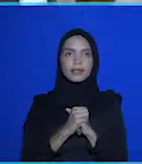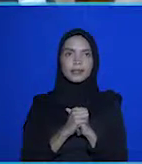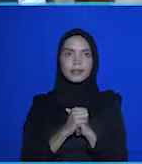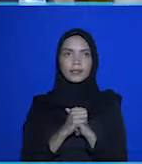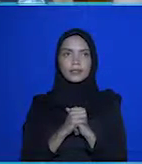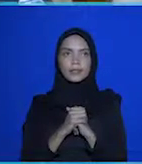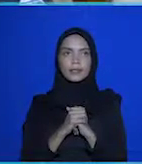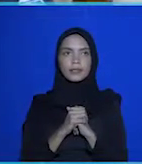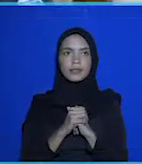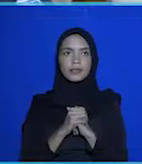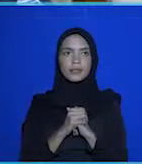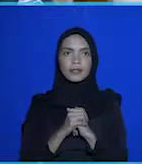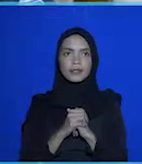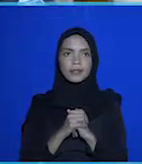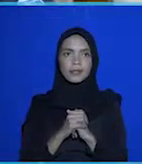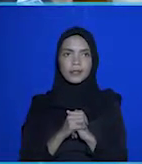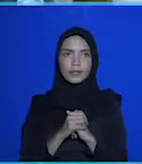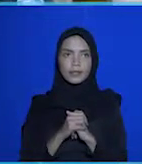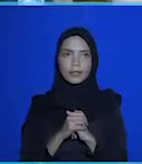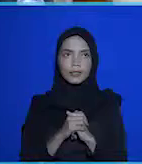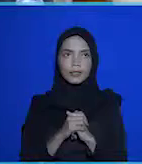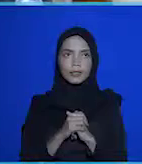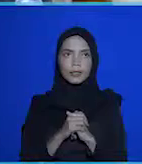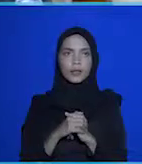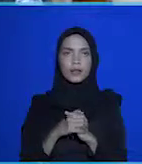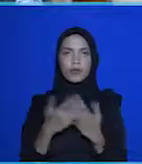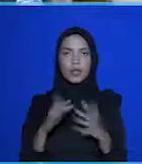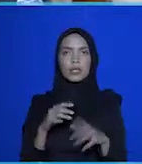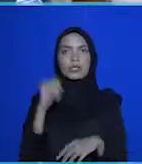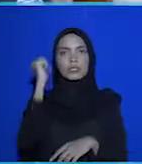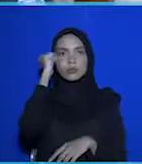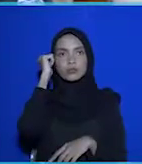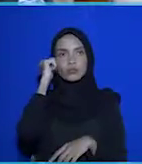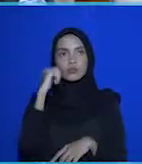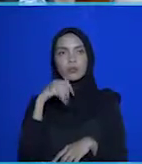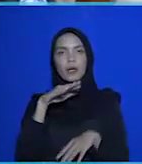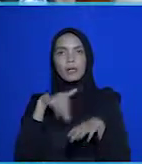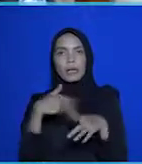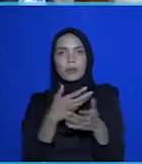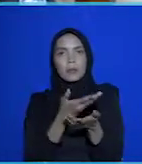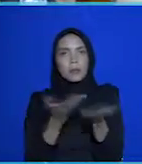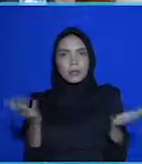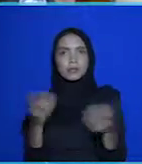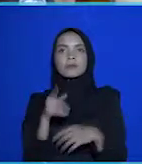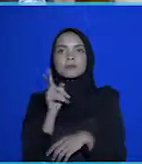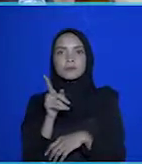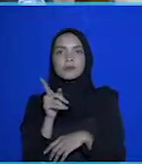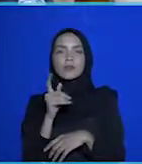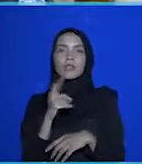untuk Bu Rita atau Bu Wati, Bu Karna atau Bu Dwi. Ya, boleh disebut apa